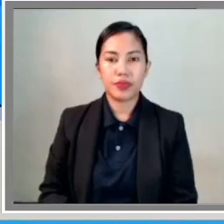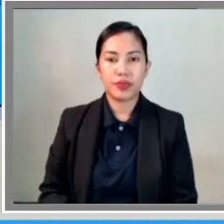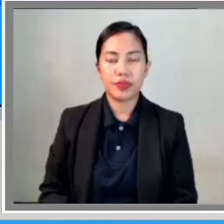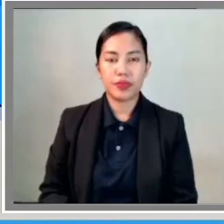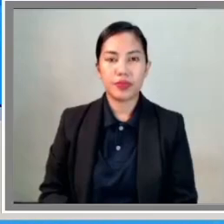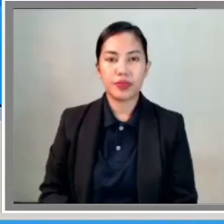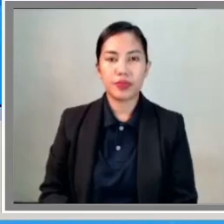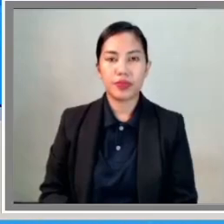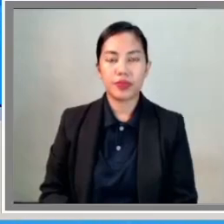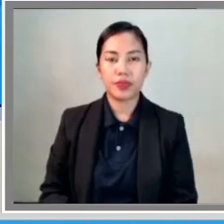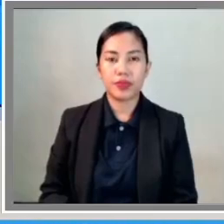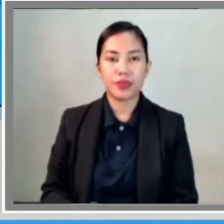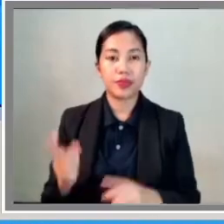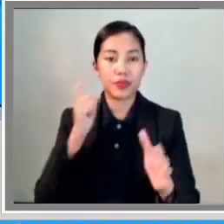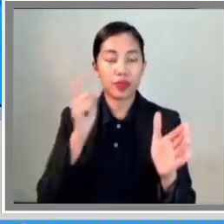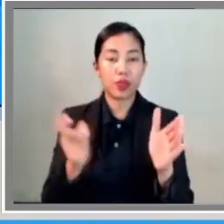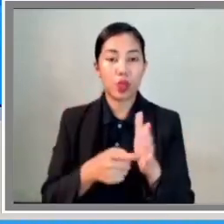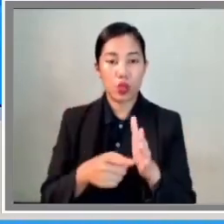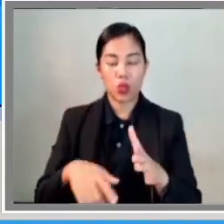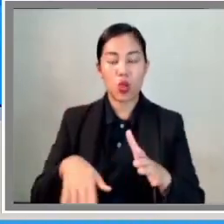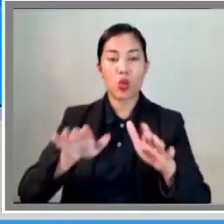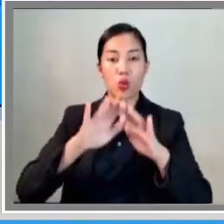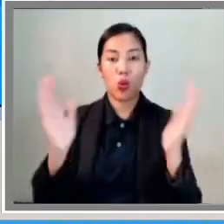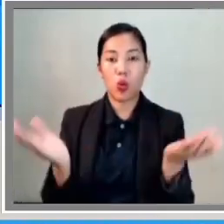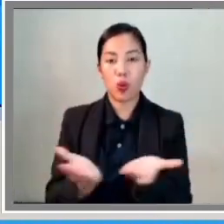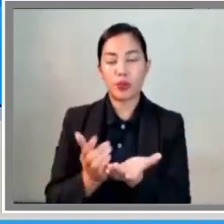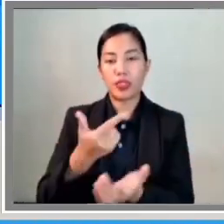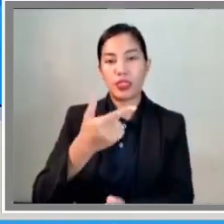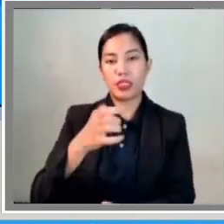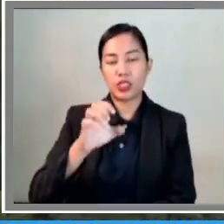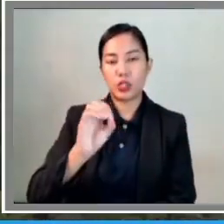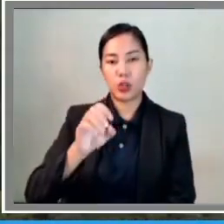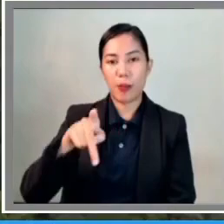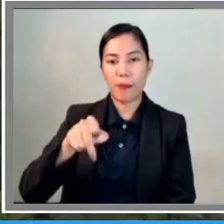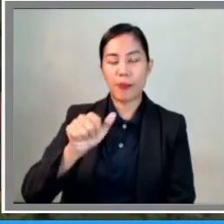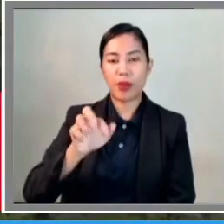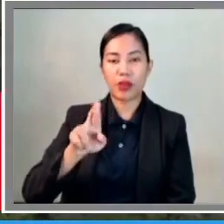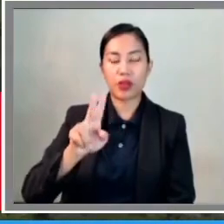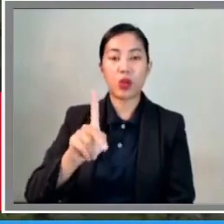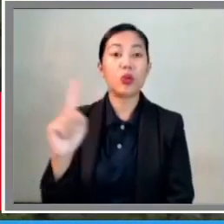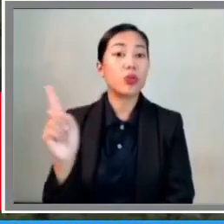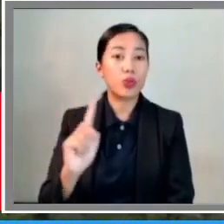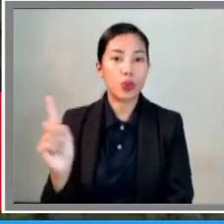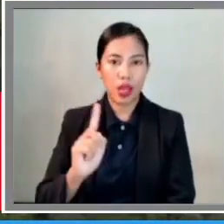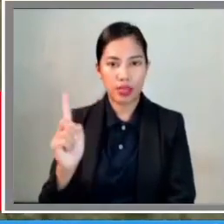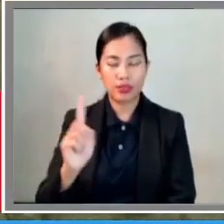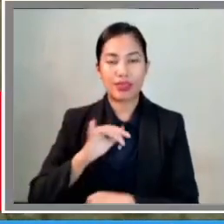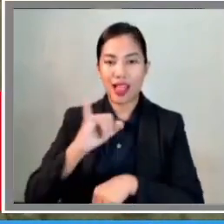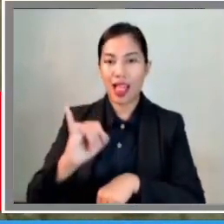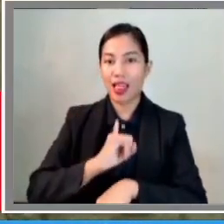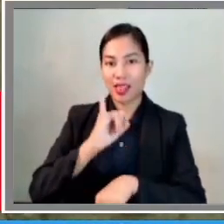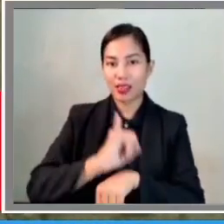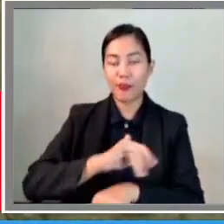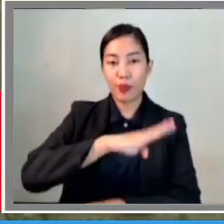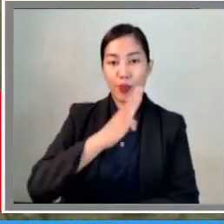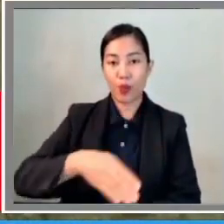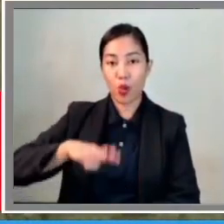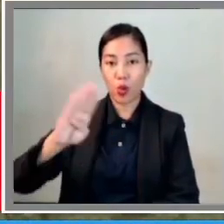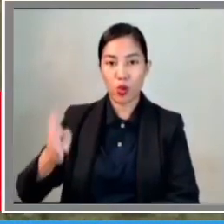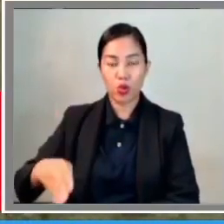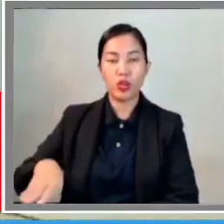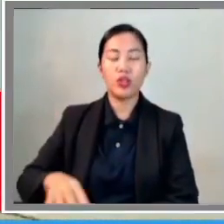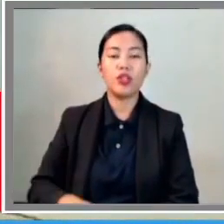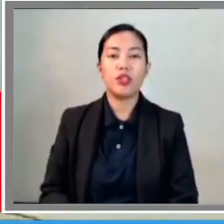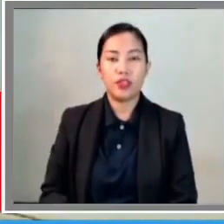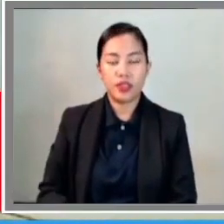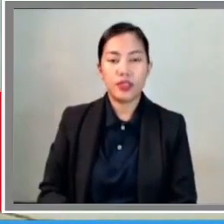Kinilala bilang Global Geopark ng UNESCO ang Isla ng Bohol. Yan ang kauna-unahang deklarasyon para sa Pilipinas. Kasabay ng Bohol ang